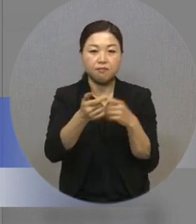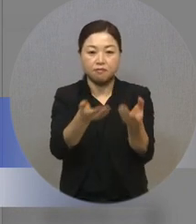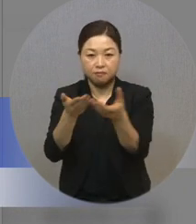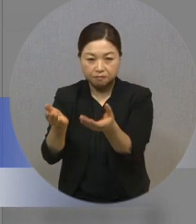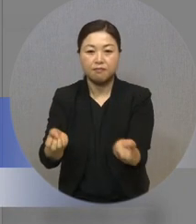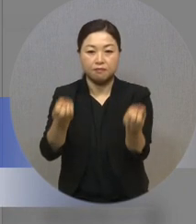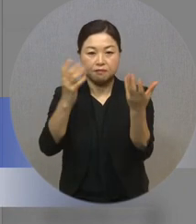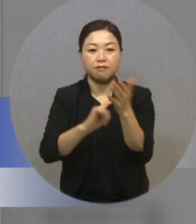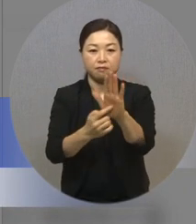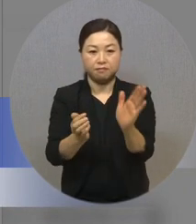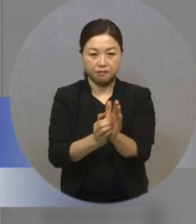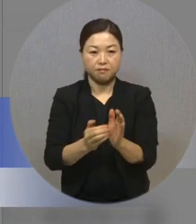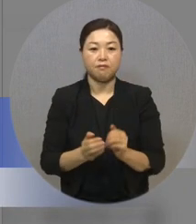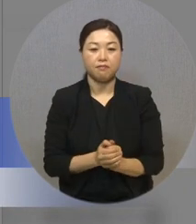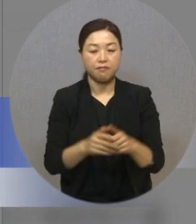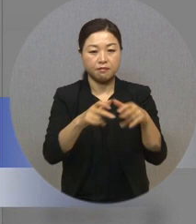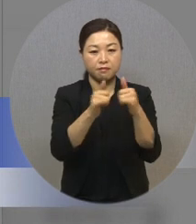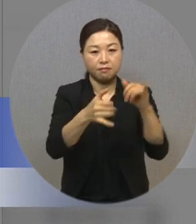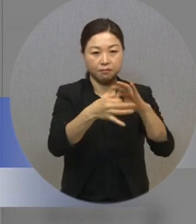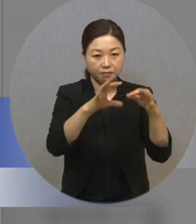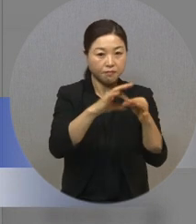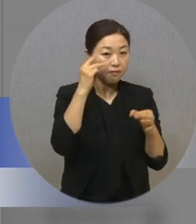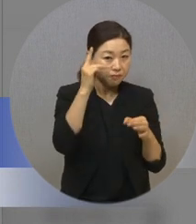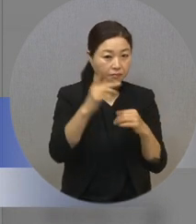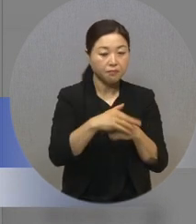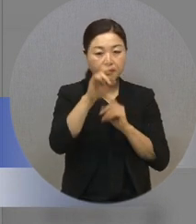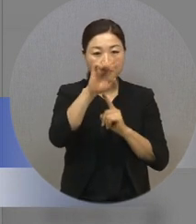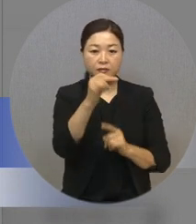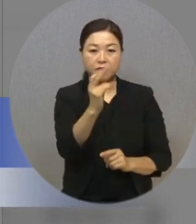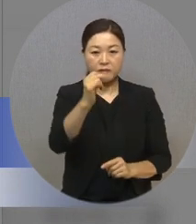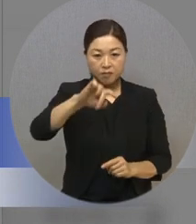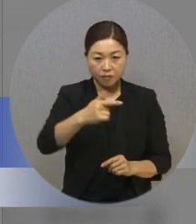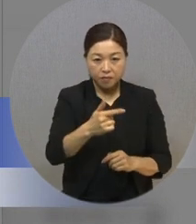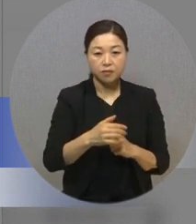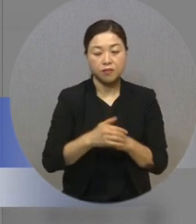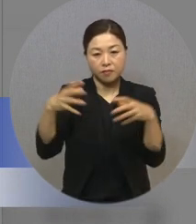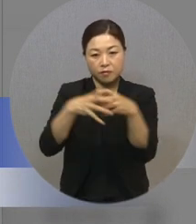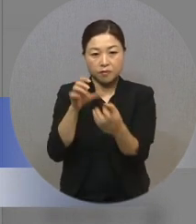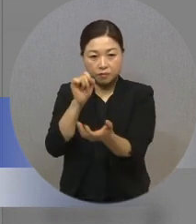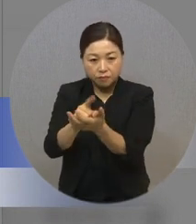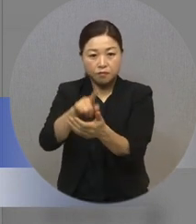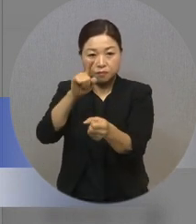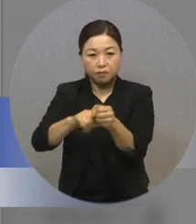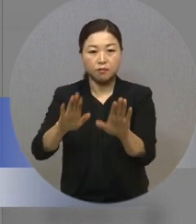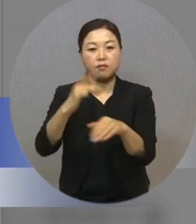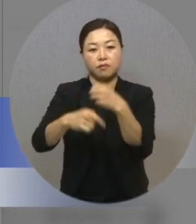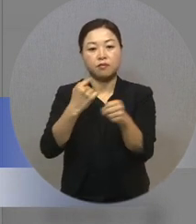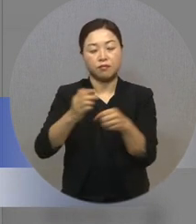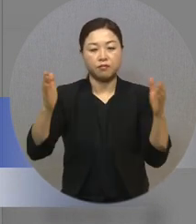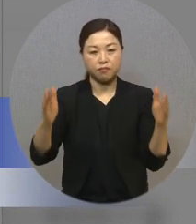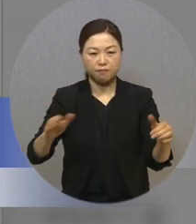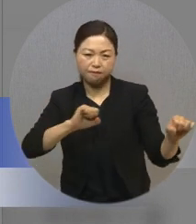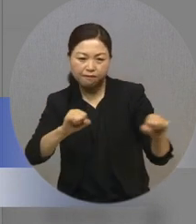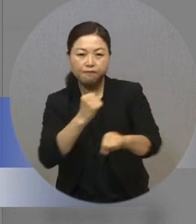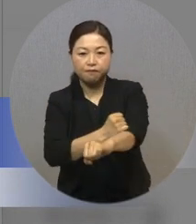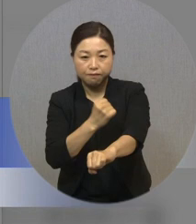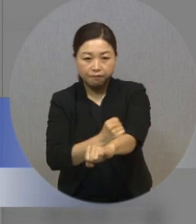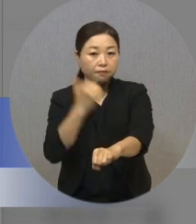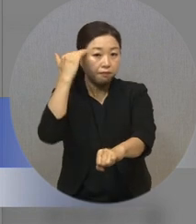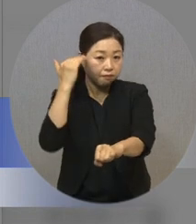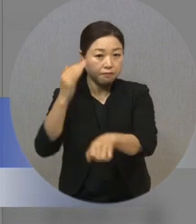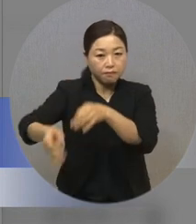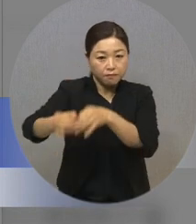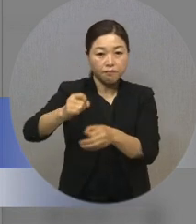열렸습니다 한편 스페셜 올림픽 코리아 이용훈 회장은 통합 축구를 위해 올 한에 함께한 한국 프로축구 연맹과